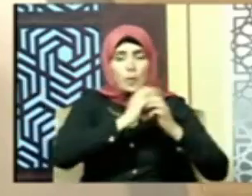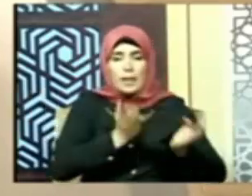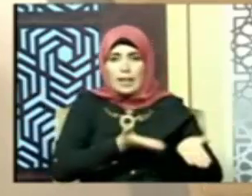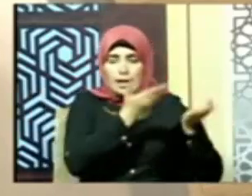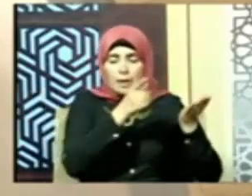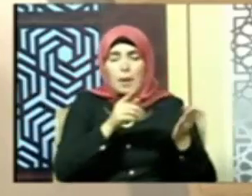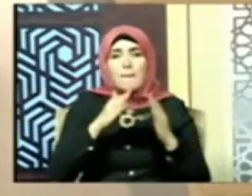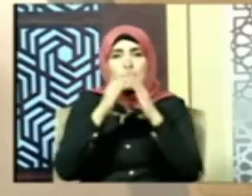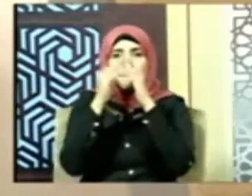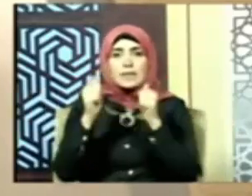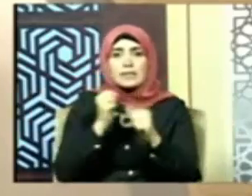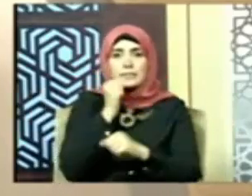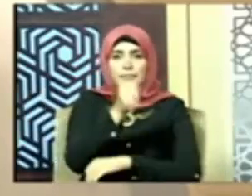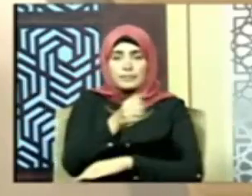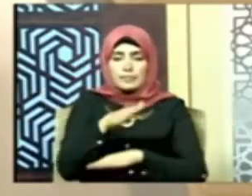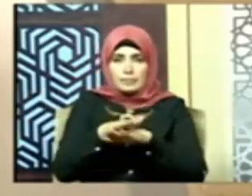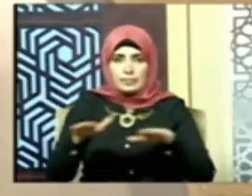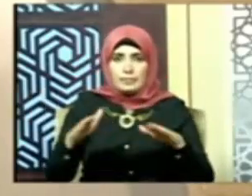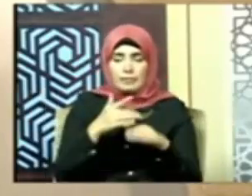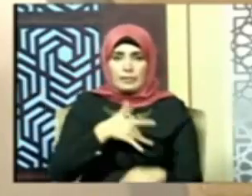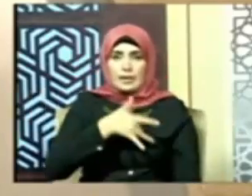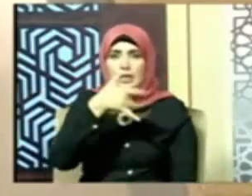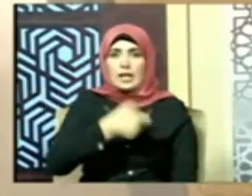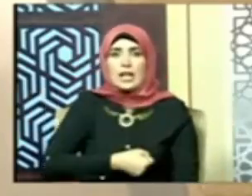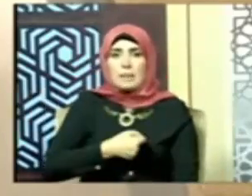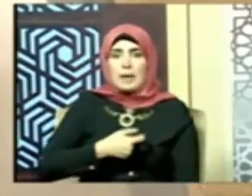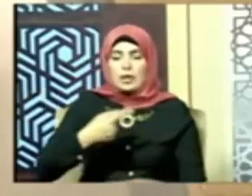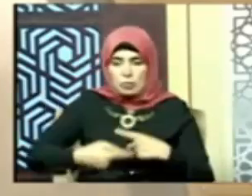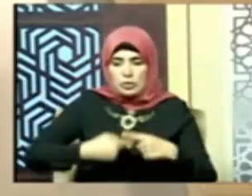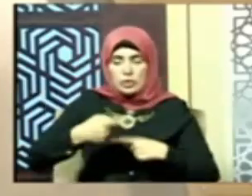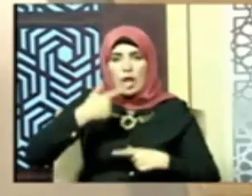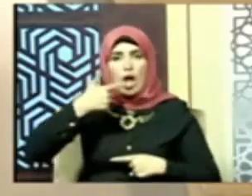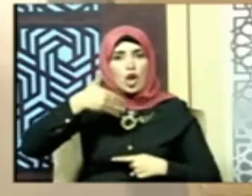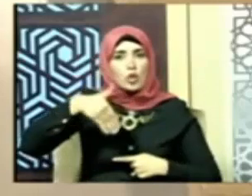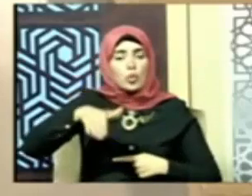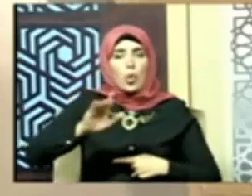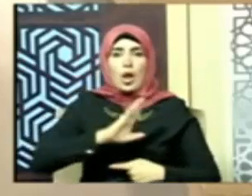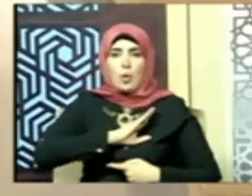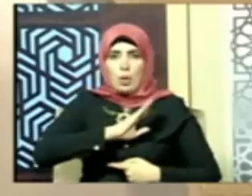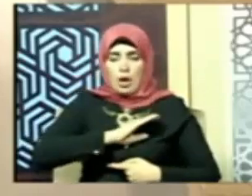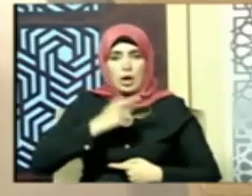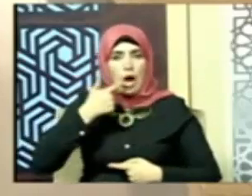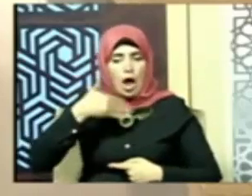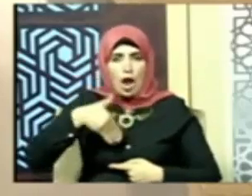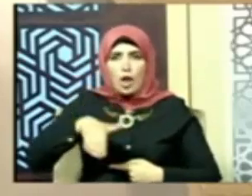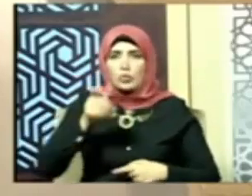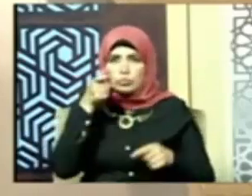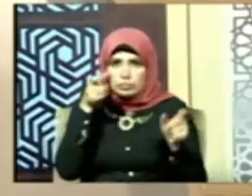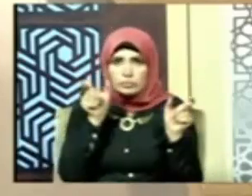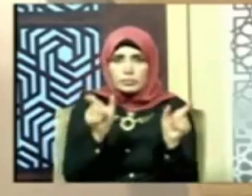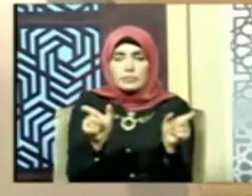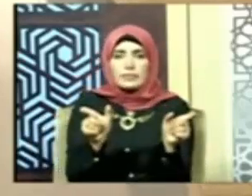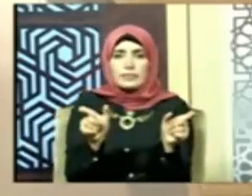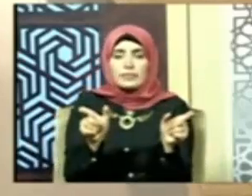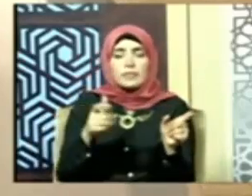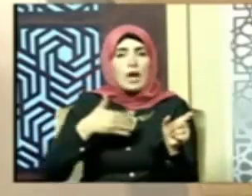وستظل، وسيظل جندها مرابطين إلى أن يرث الله الأرض ومن